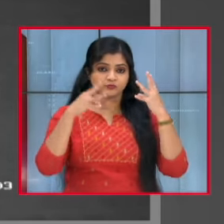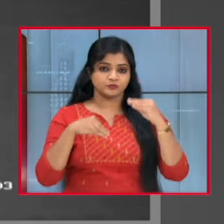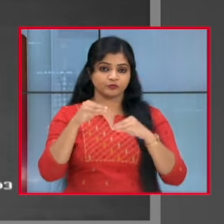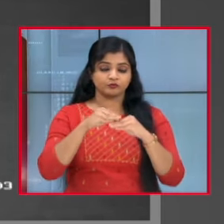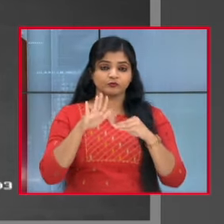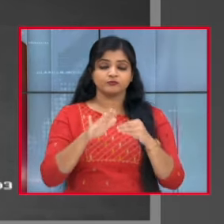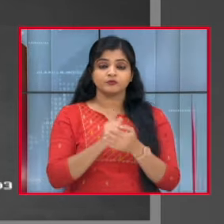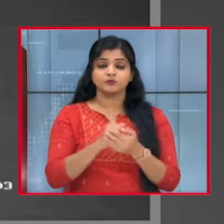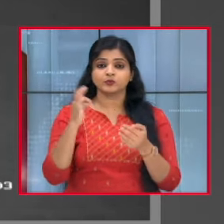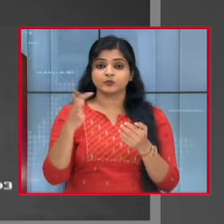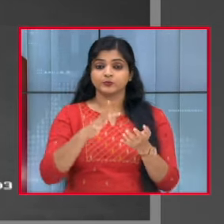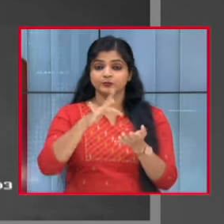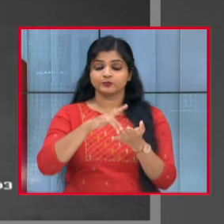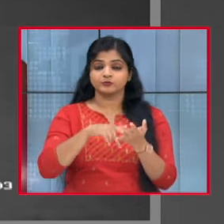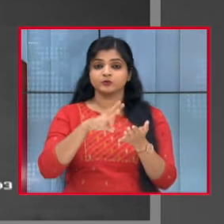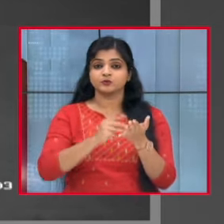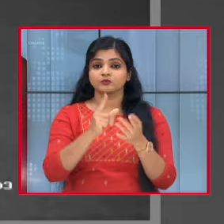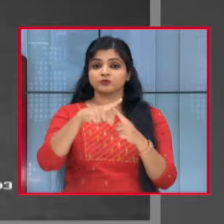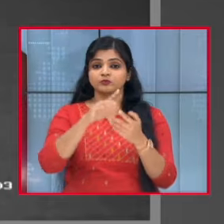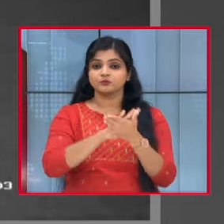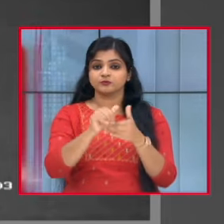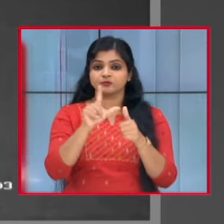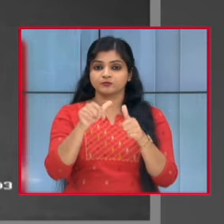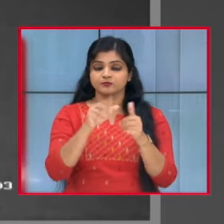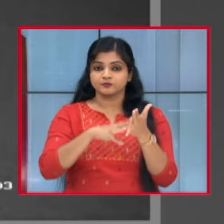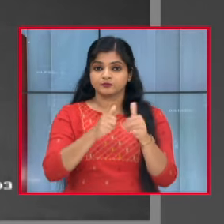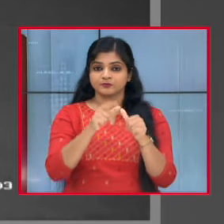പുതിയ സ്ഥലത്ത്, അതായത് മുതലമടയിലെ പുലിയുടെ